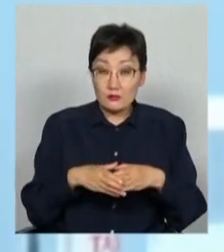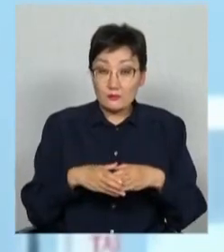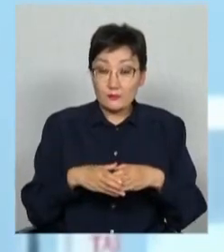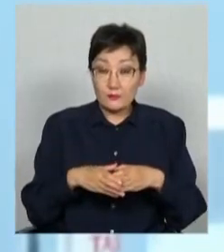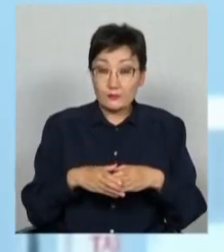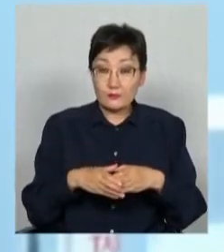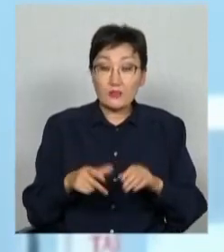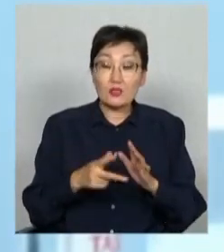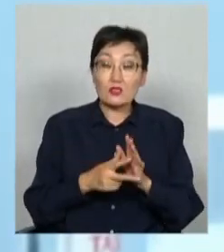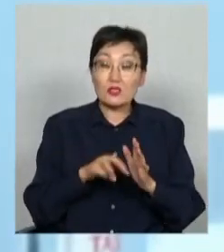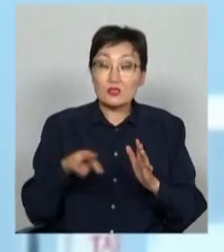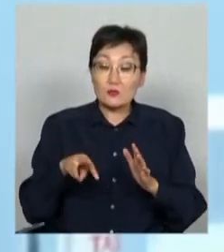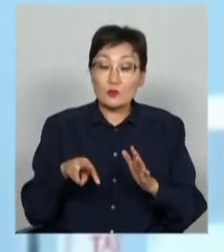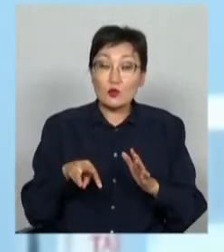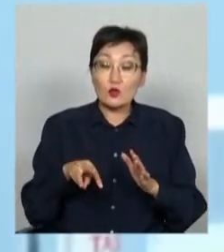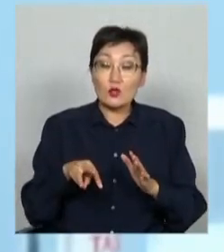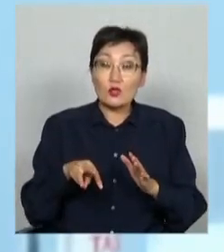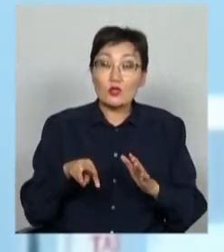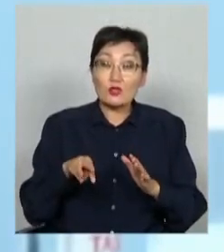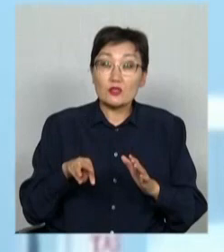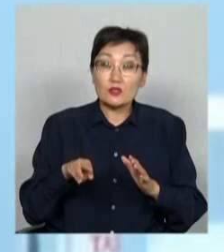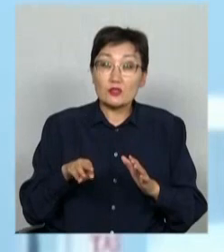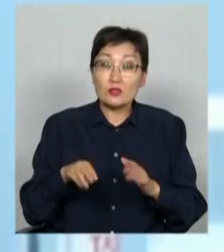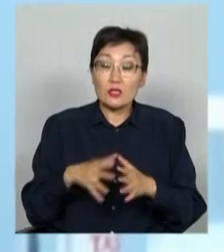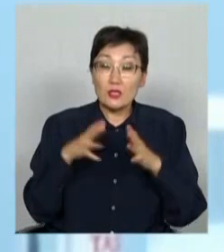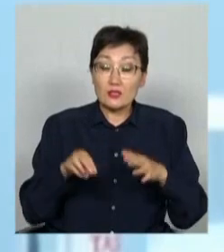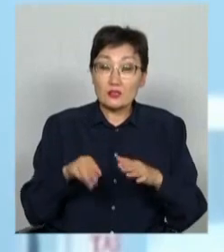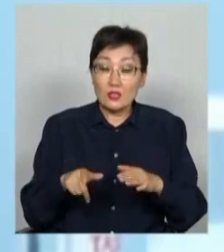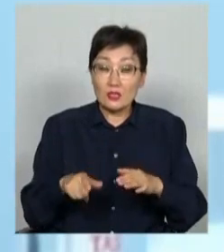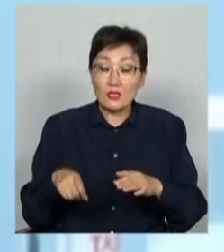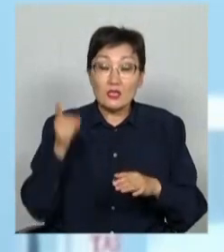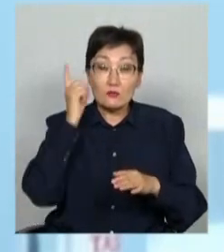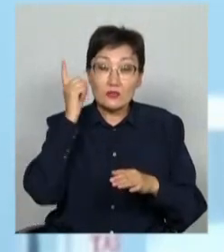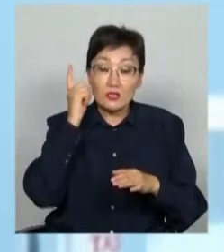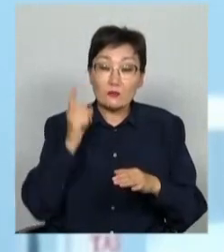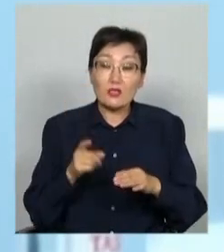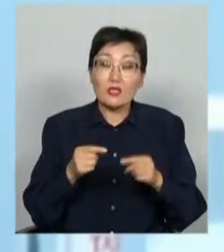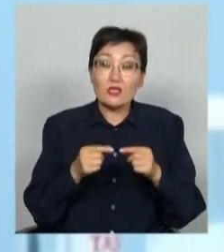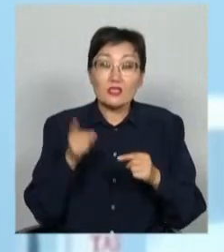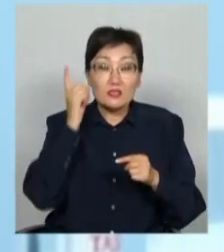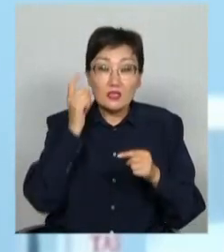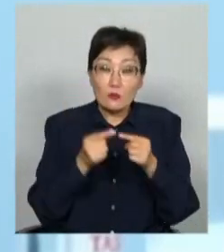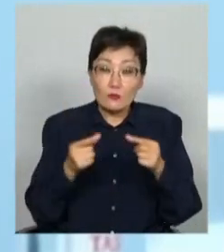олардан 8 миллиондай аса ақша, қалта телефондары, сим-карталар,